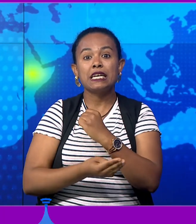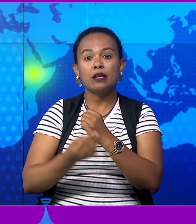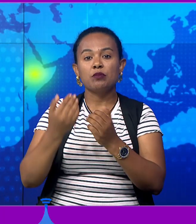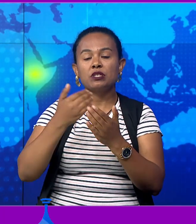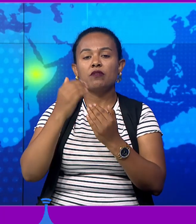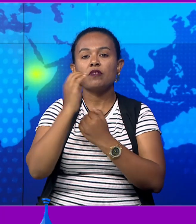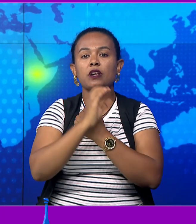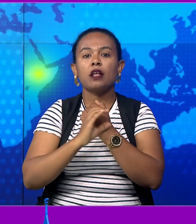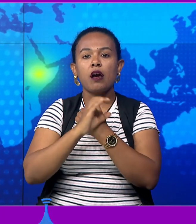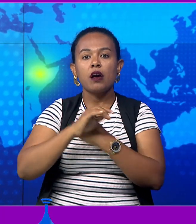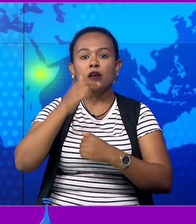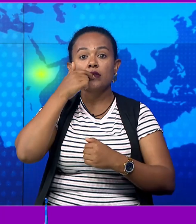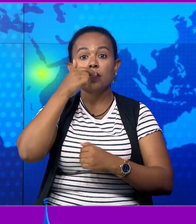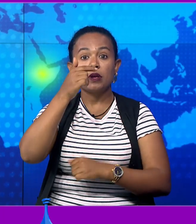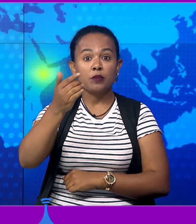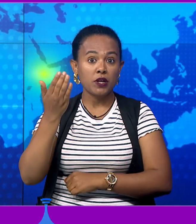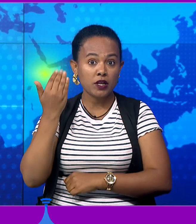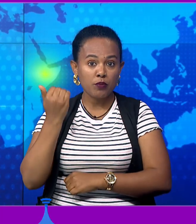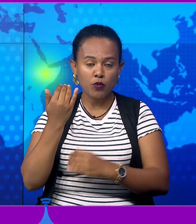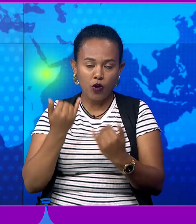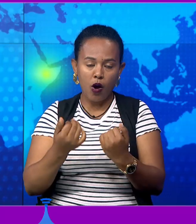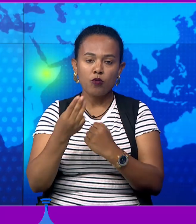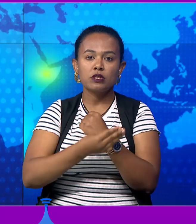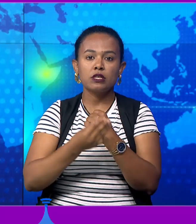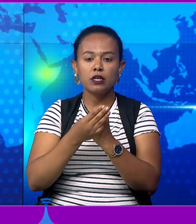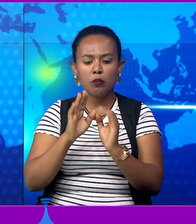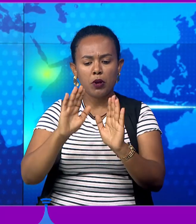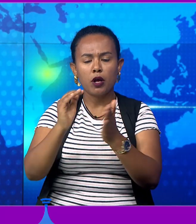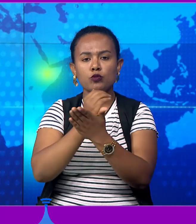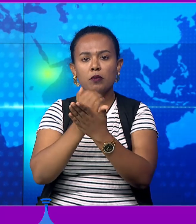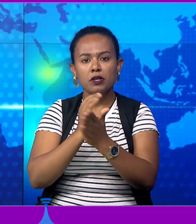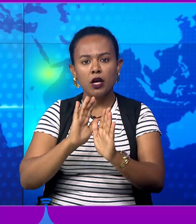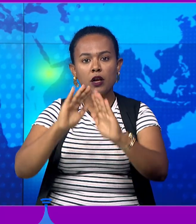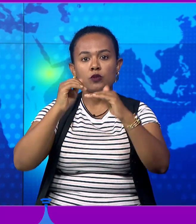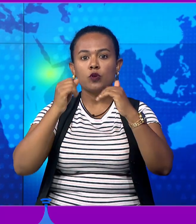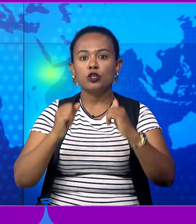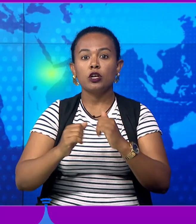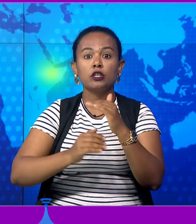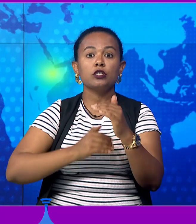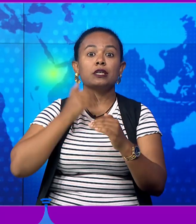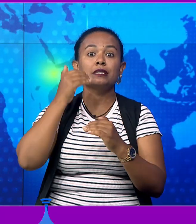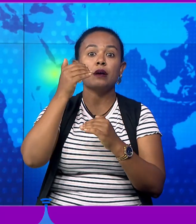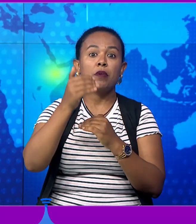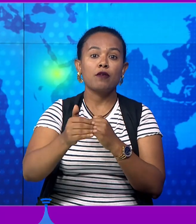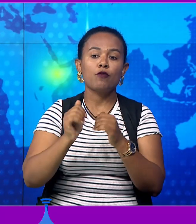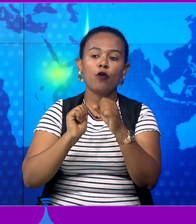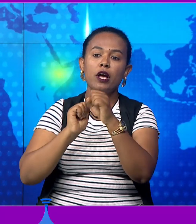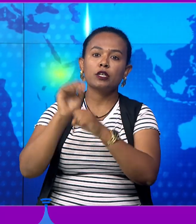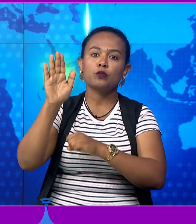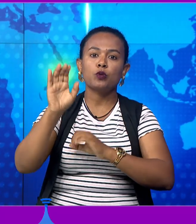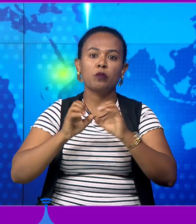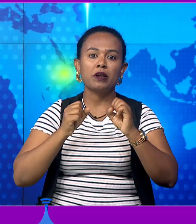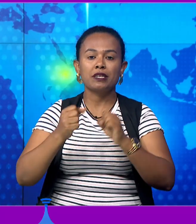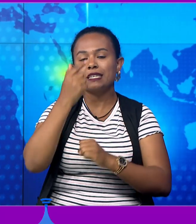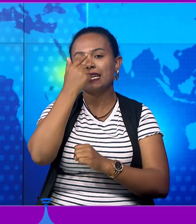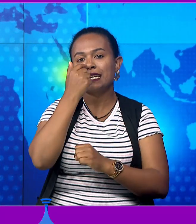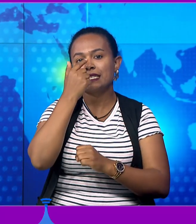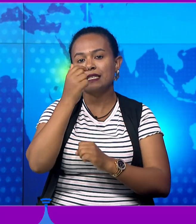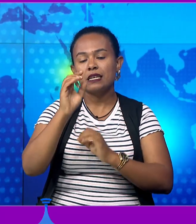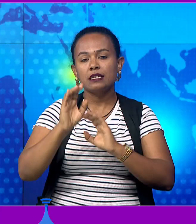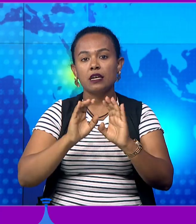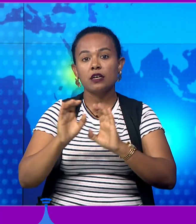ሀገር ተብላ ትባል የነበረው አሁን ስንዴ በራሷ አምርታ ራሷ የቻለች ከዛም አልፎ ኤክስፖርት ማድረግን ኤክሰርሳይዝ